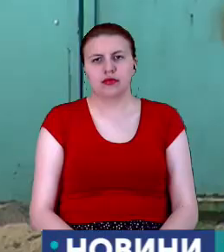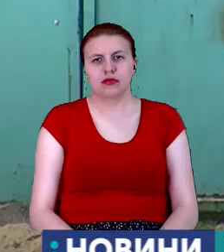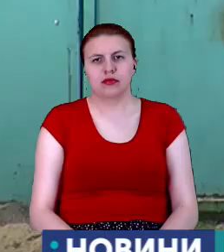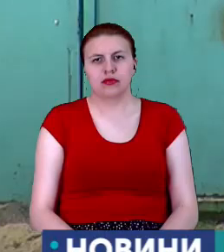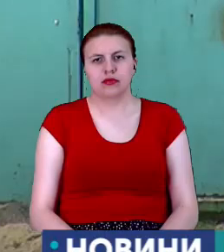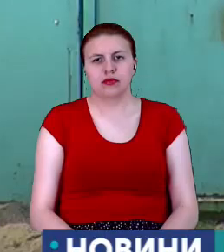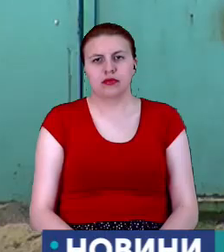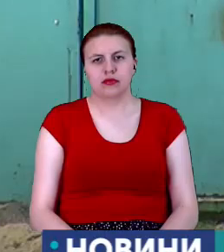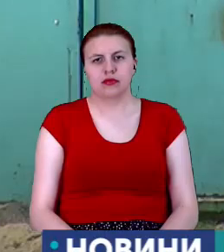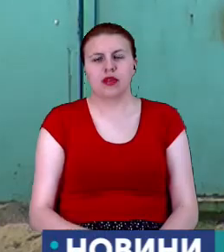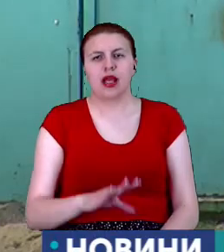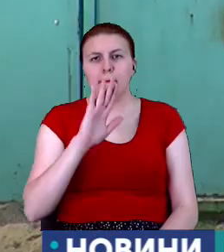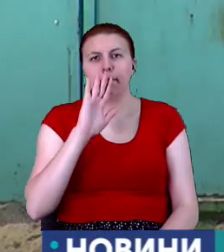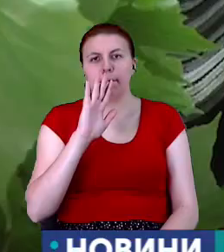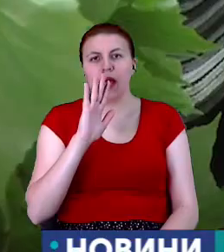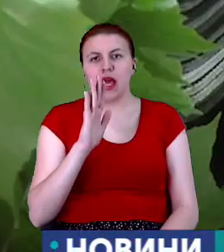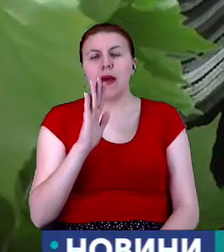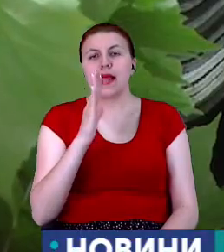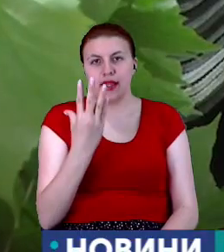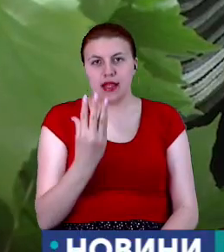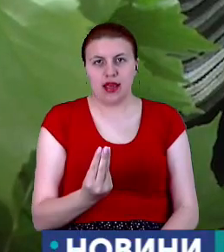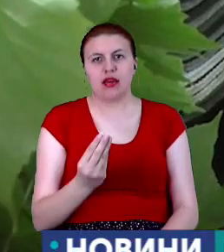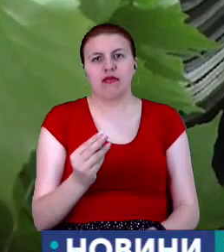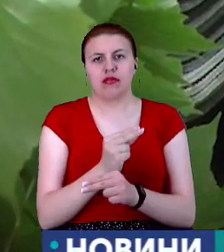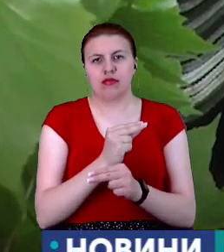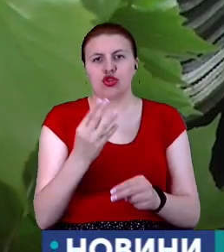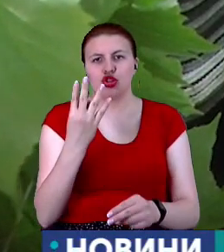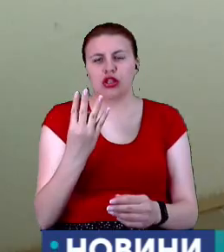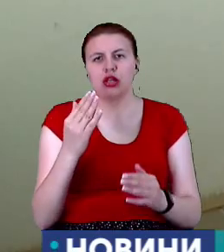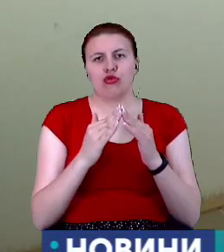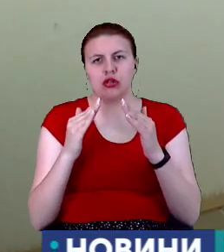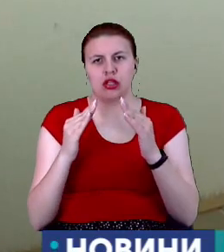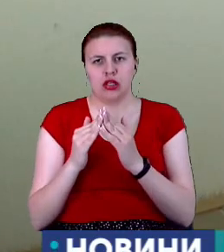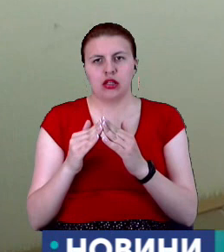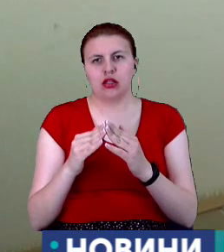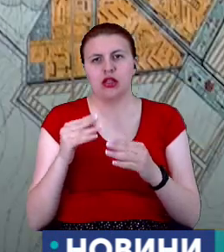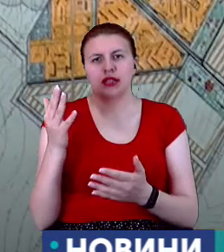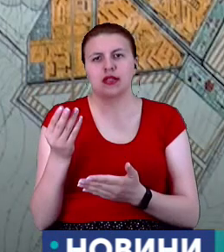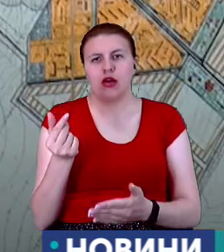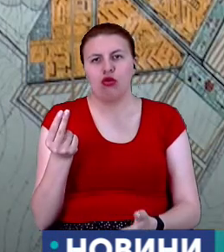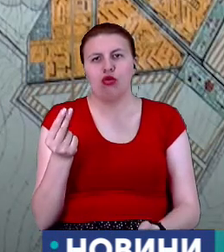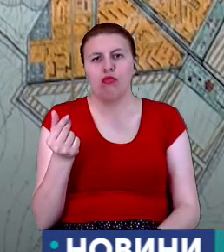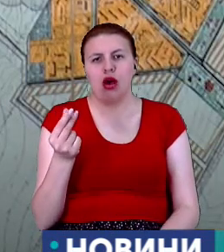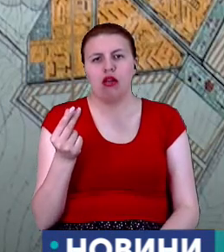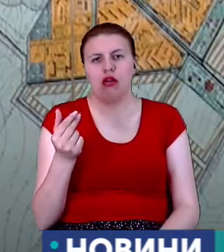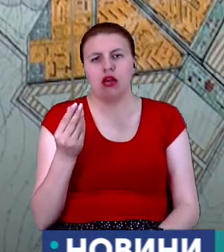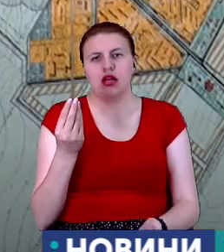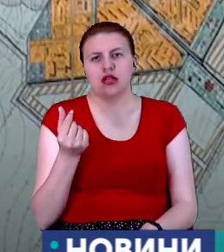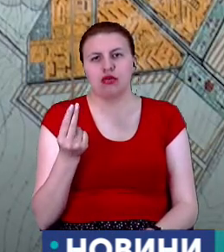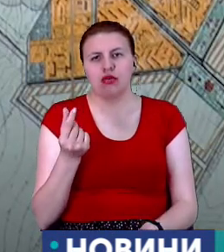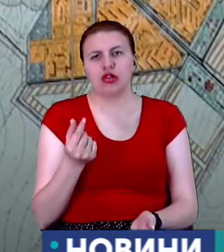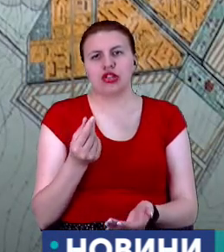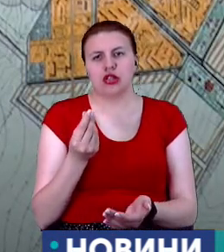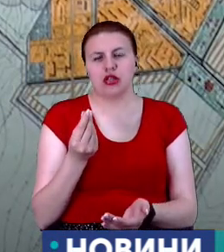За 5 днів відремонтували 4 будинки. Будівельні матеріали закупили за гроші з обласного бюджету. Всього по планам в них